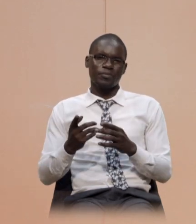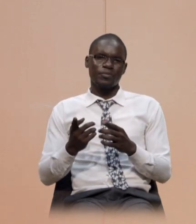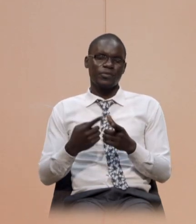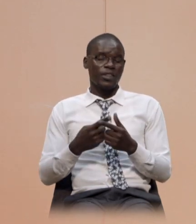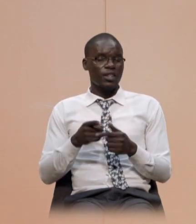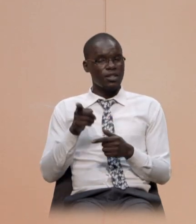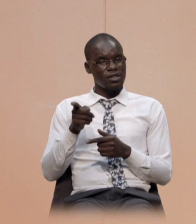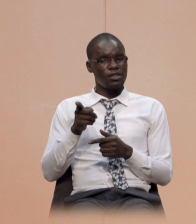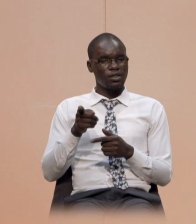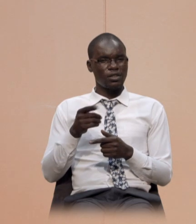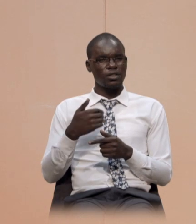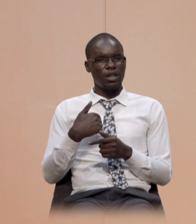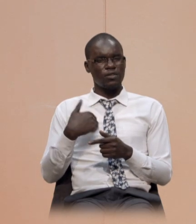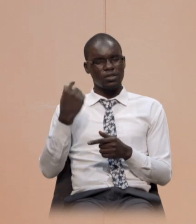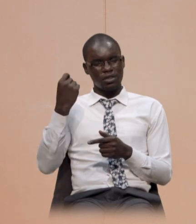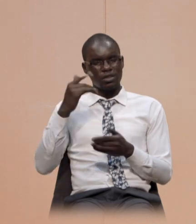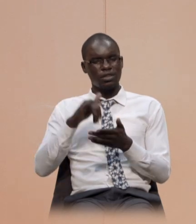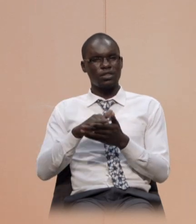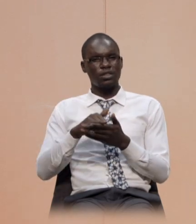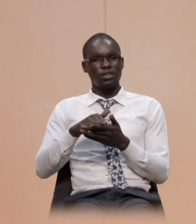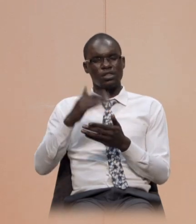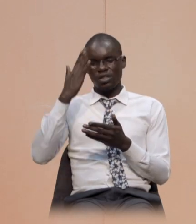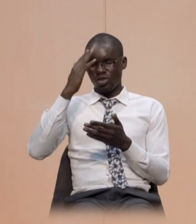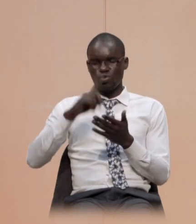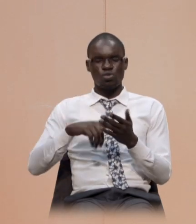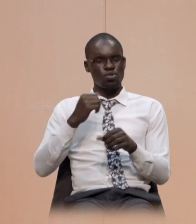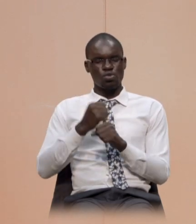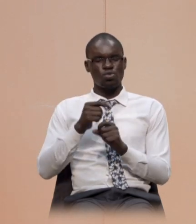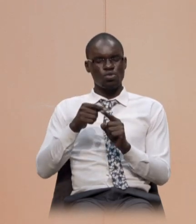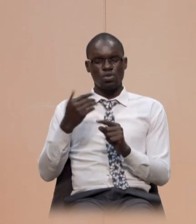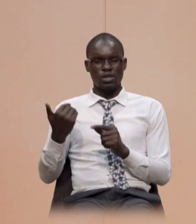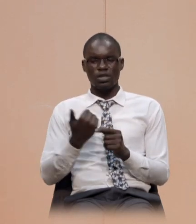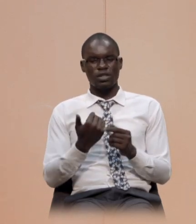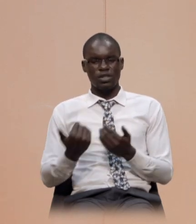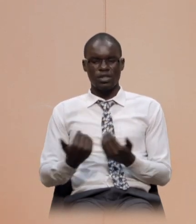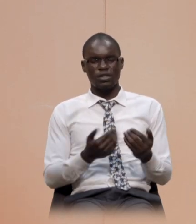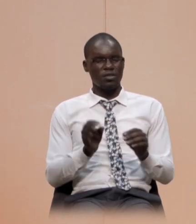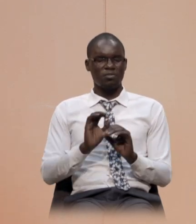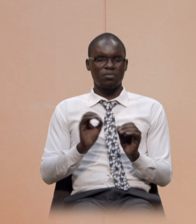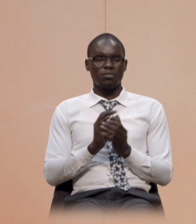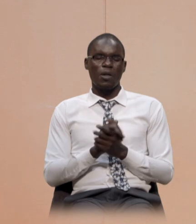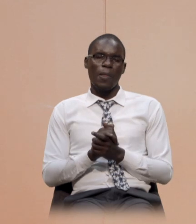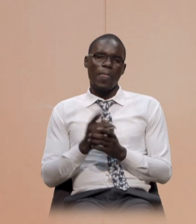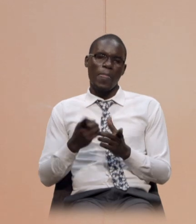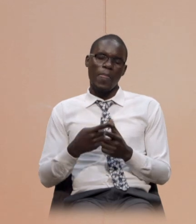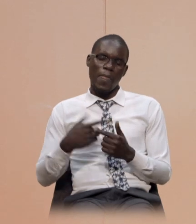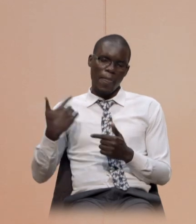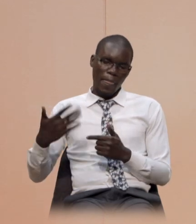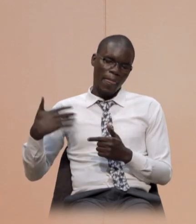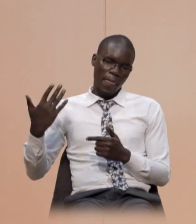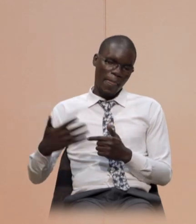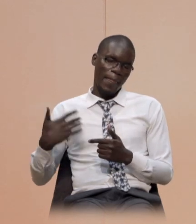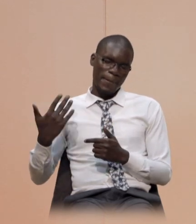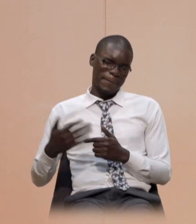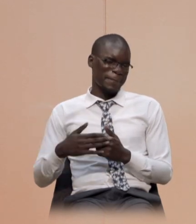alikuwa ana maana ya kwamba hakujua kitu ya kufanyia watoto. Na kwa hivyo kila mara